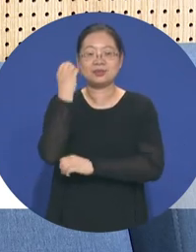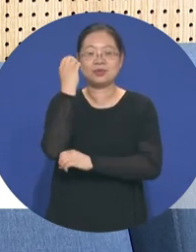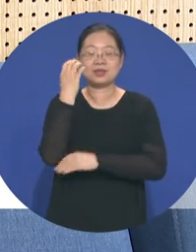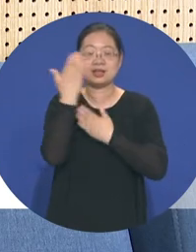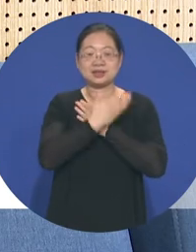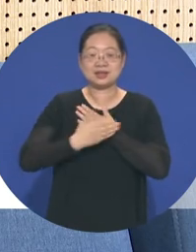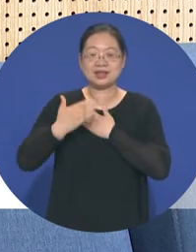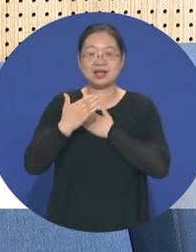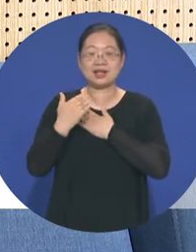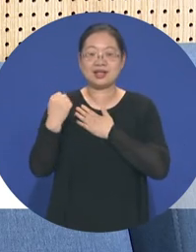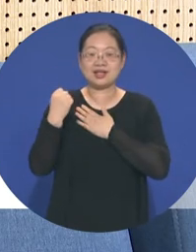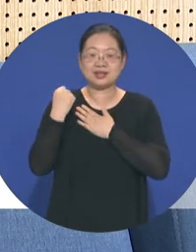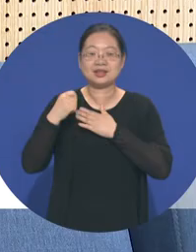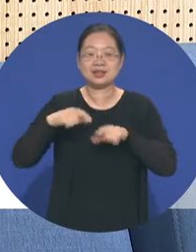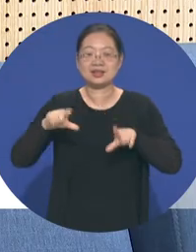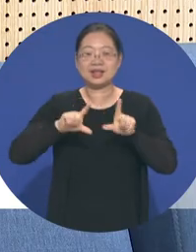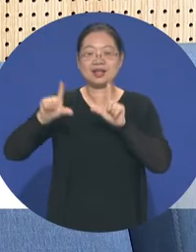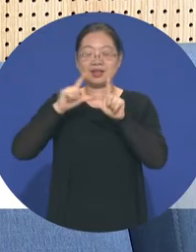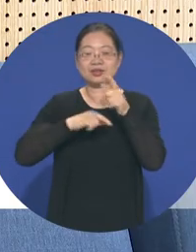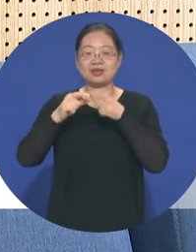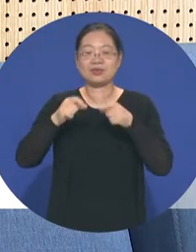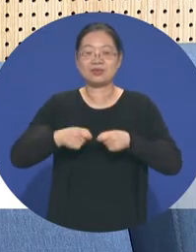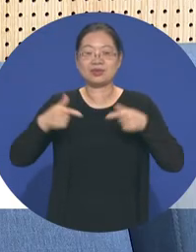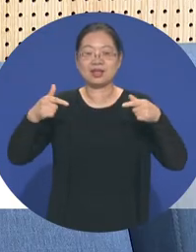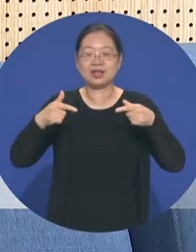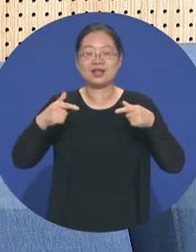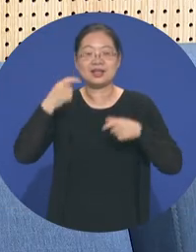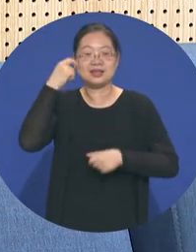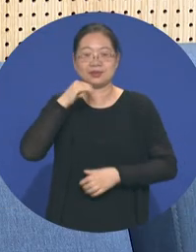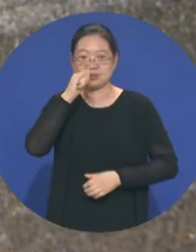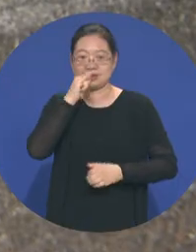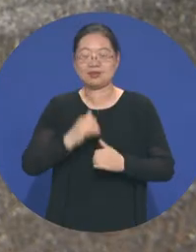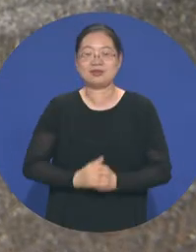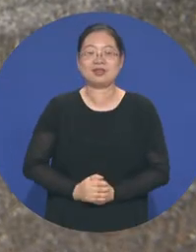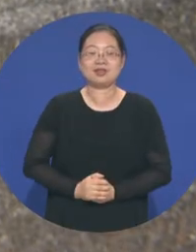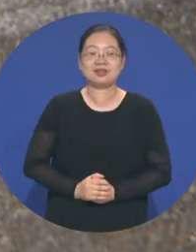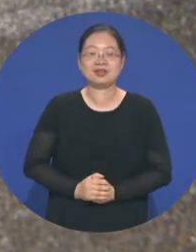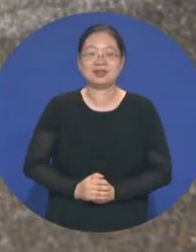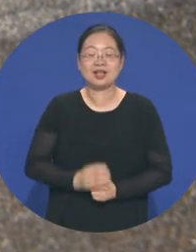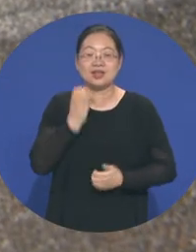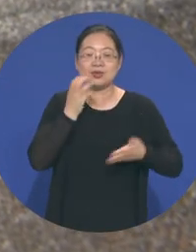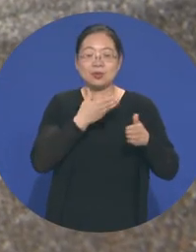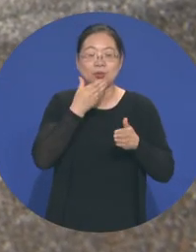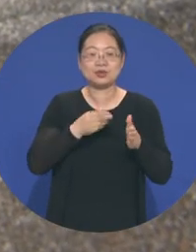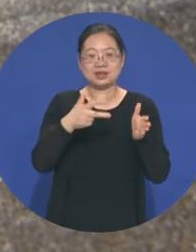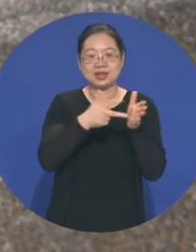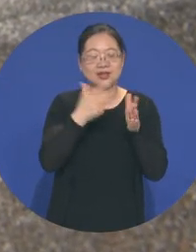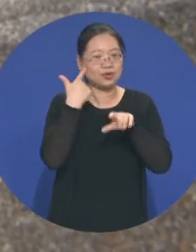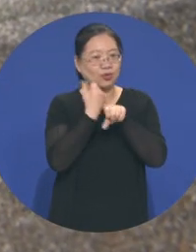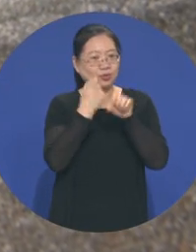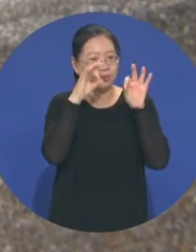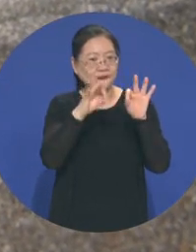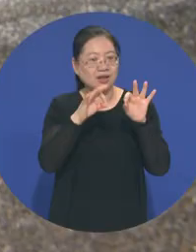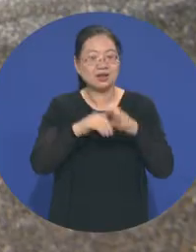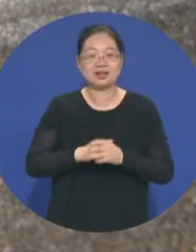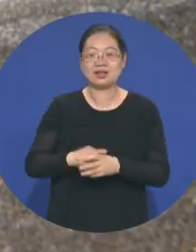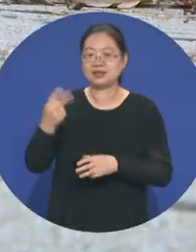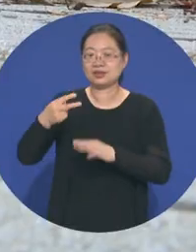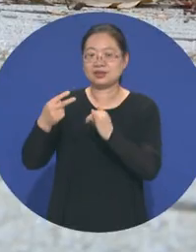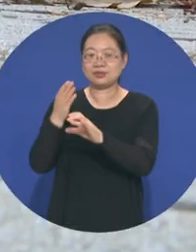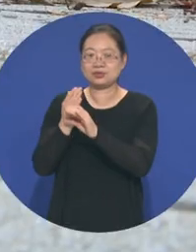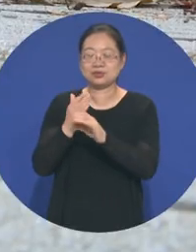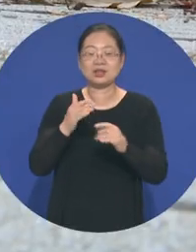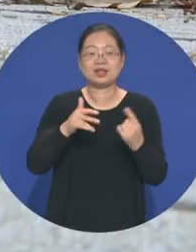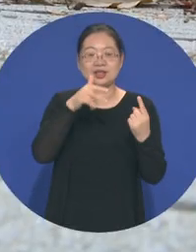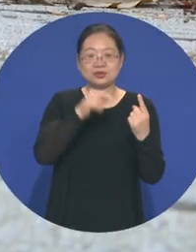체력, 일상생활 체력이 조금 늘어난 부분이 크게 체감되는 것 같습니다. 경기복지재단의 연구에 따르면 2천 명중